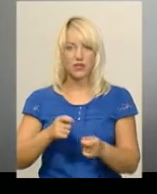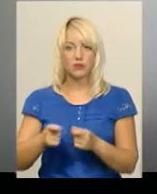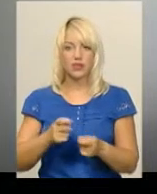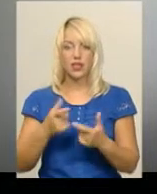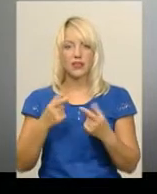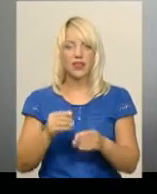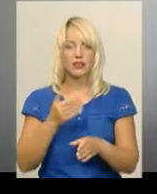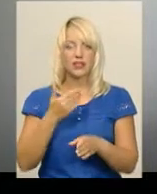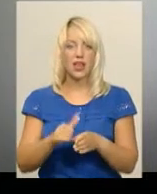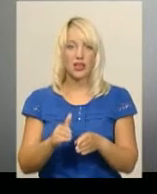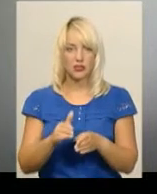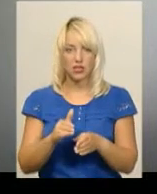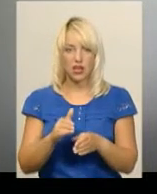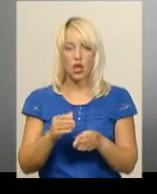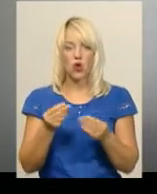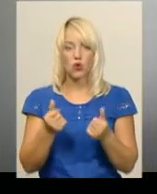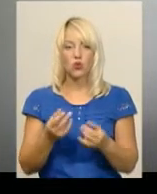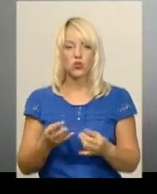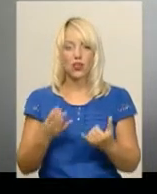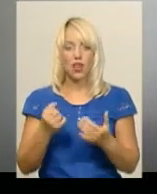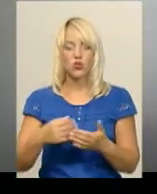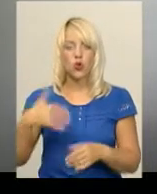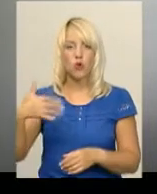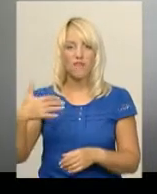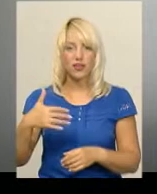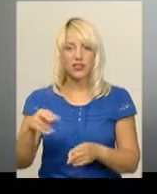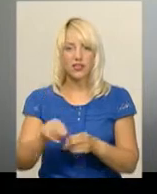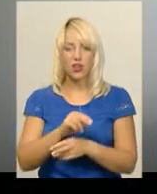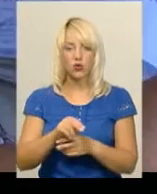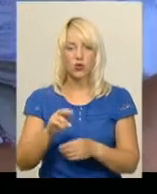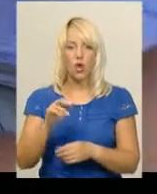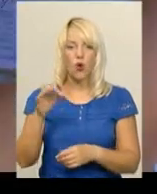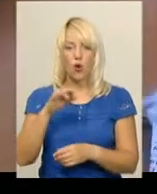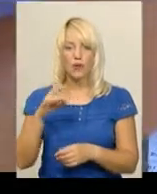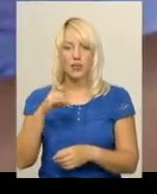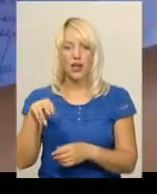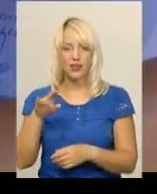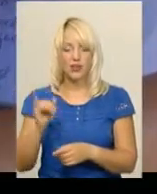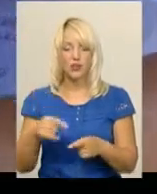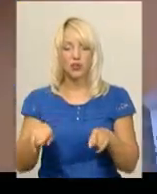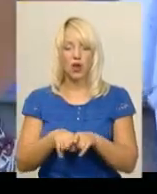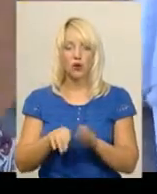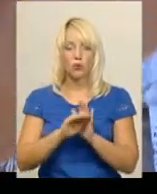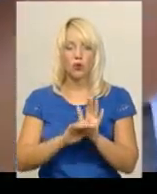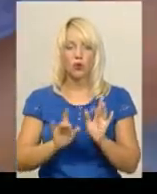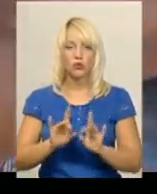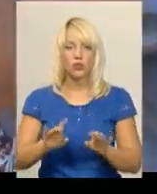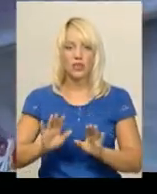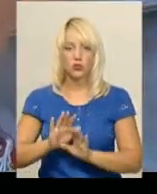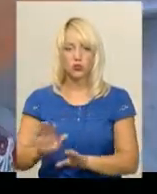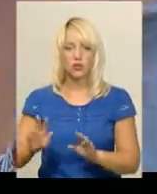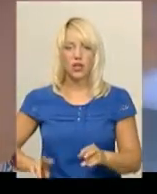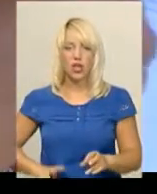де відділяються кошти на дороговартісне лікування при обласній раді. Про таку програму розповів заступник директора